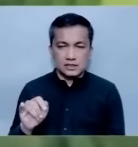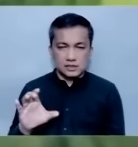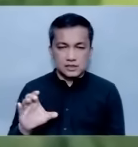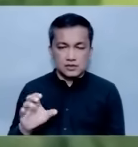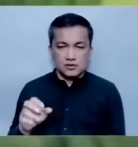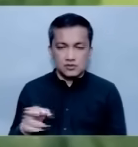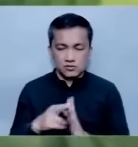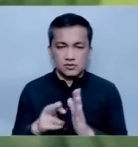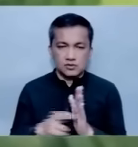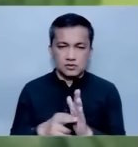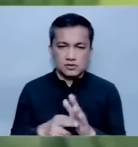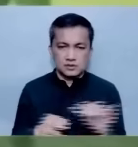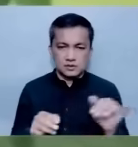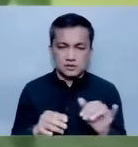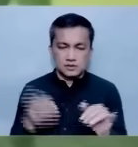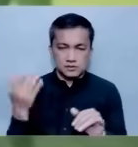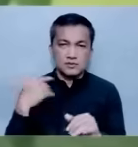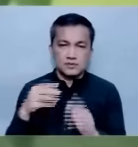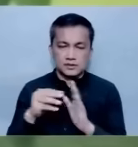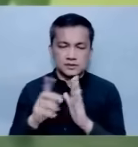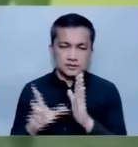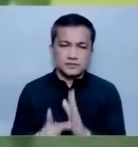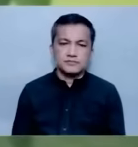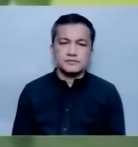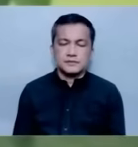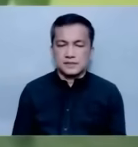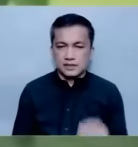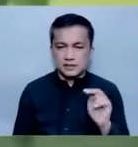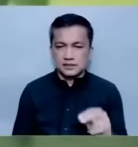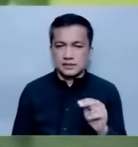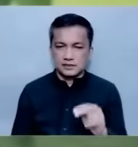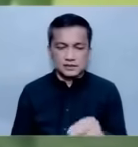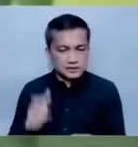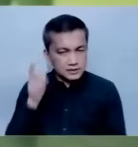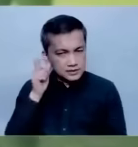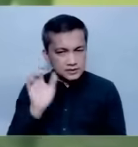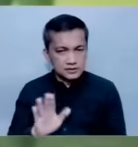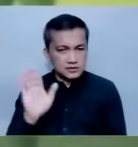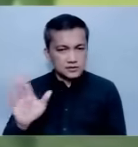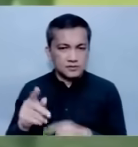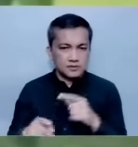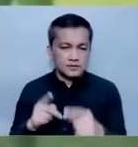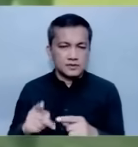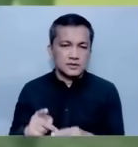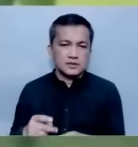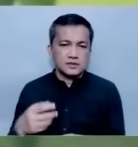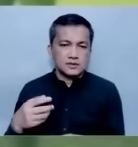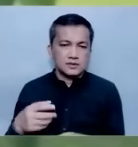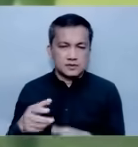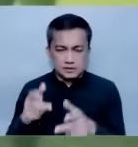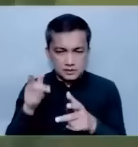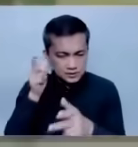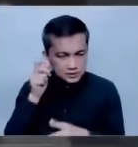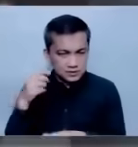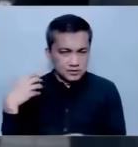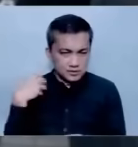of martial law. You need to listen to your people. You need to listen to your bosses. This is us